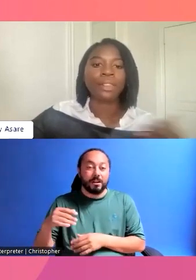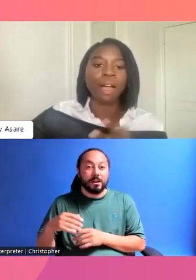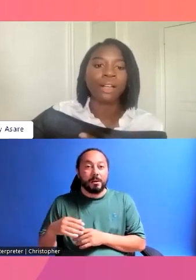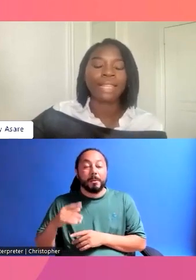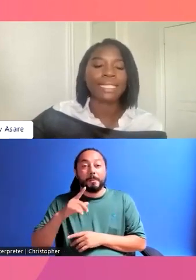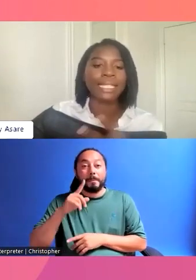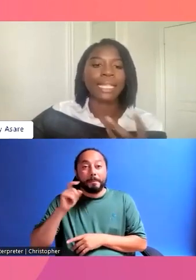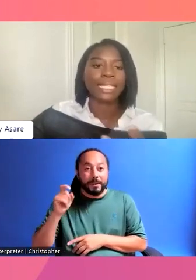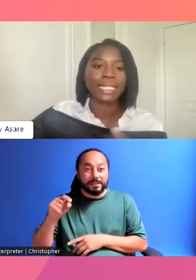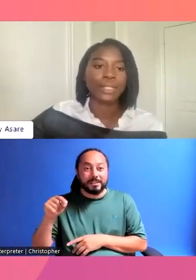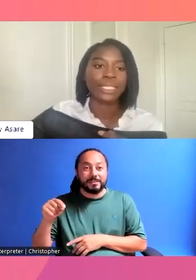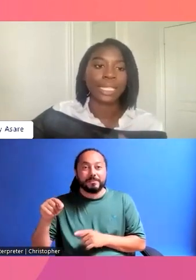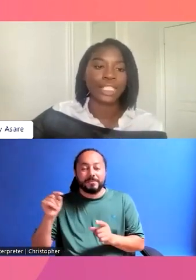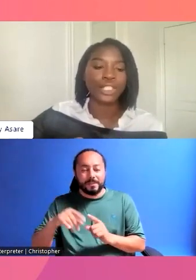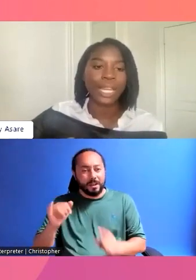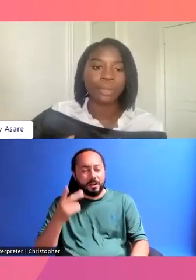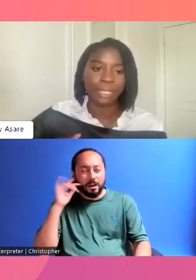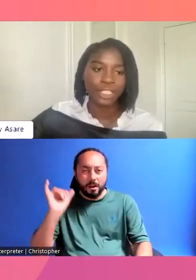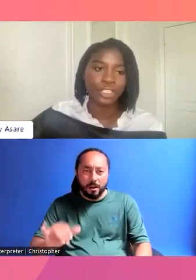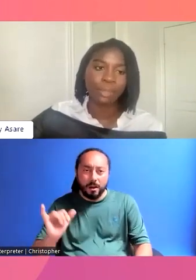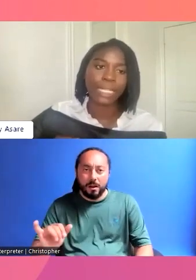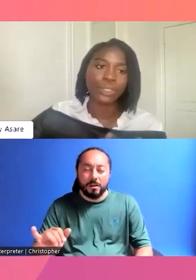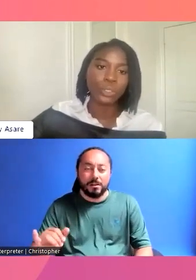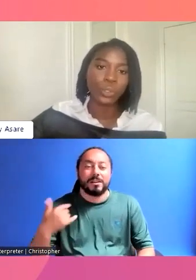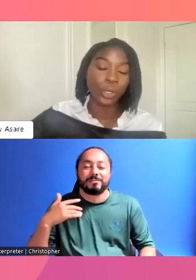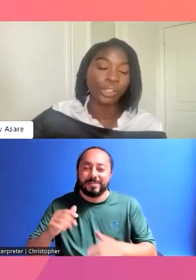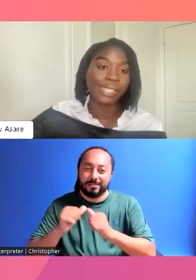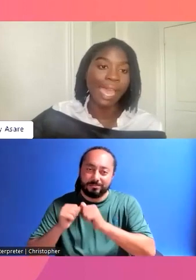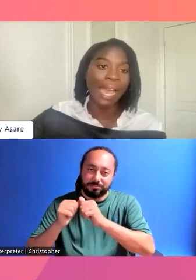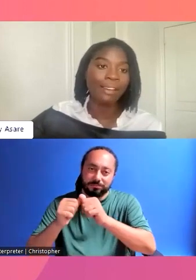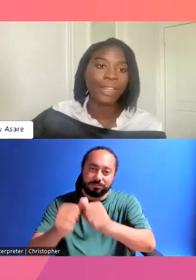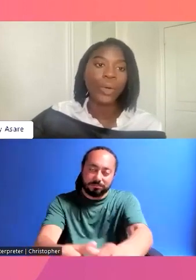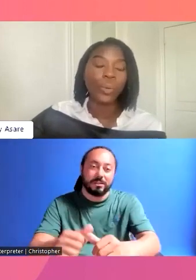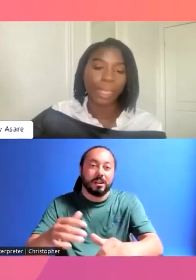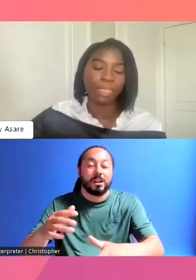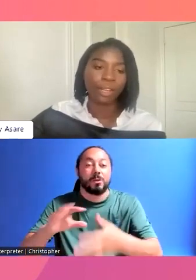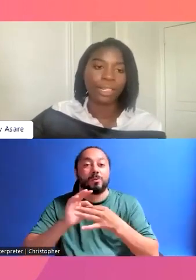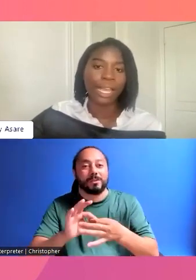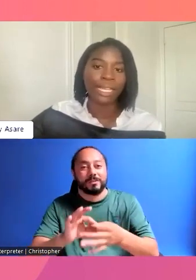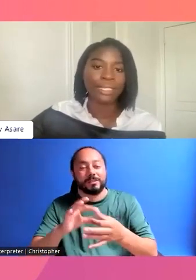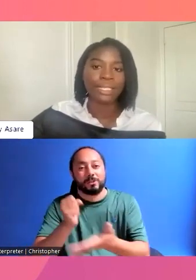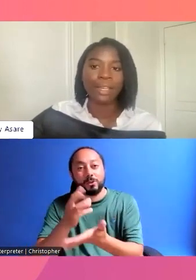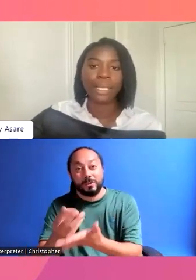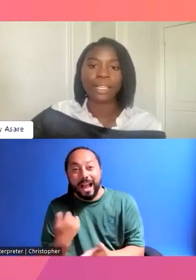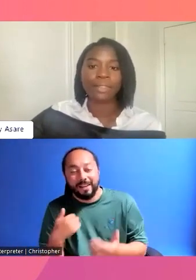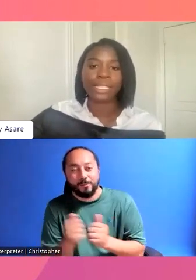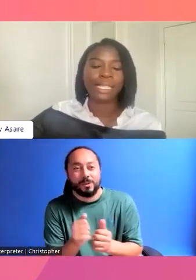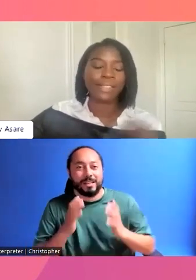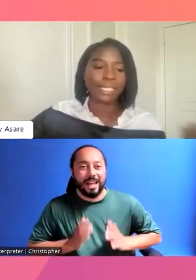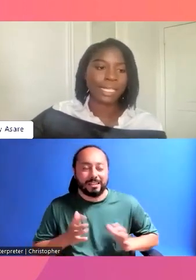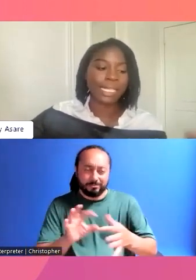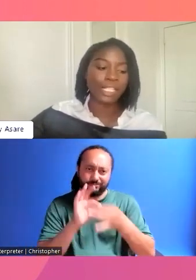travailleuses sociales, les intervenantes avaient donc une relation de longue